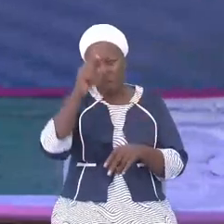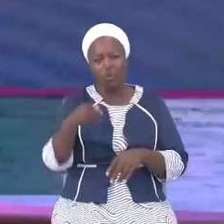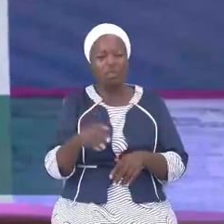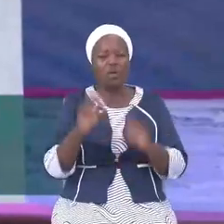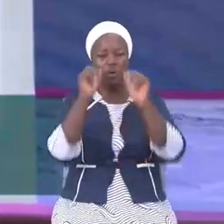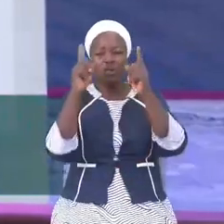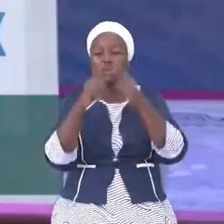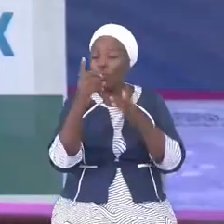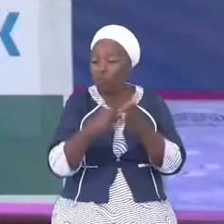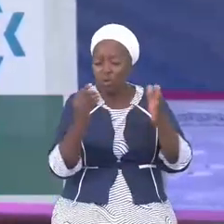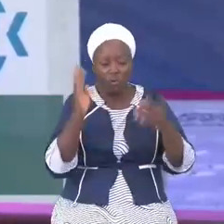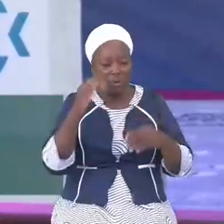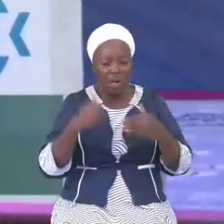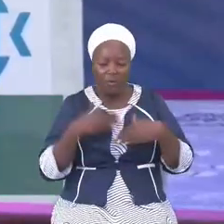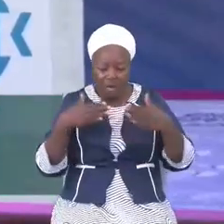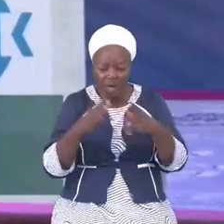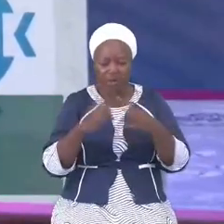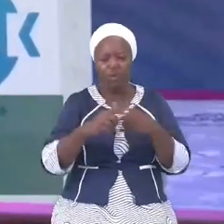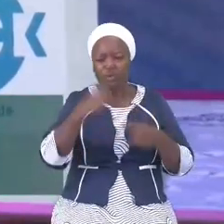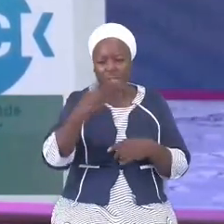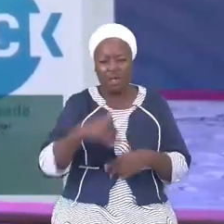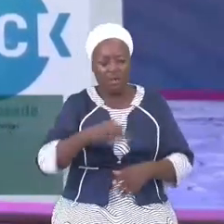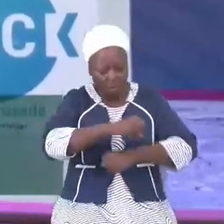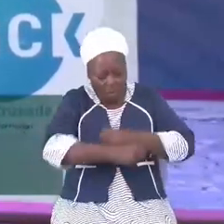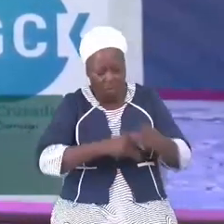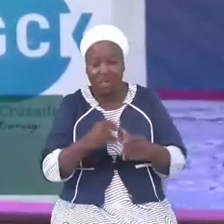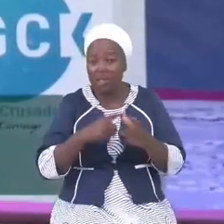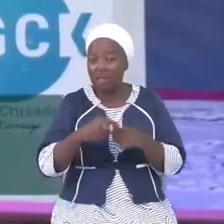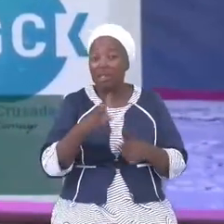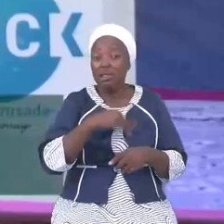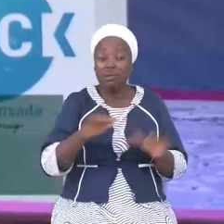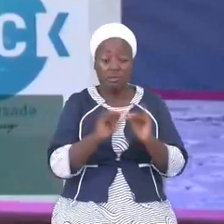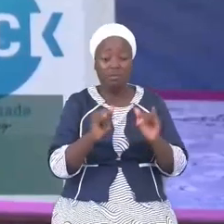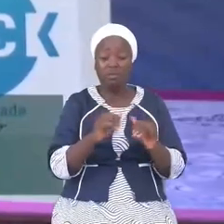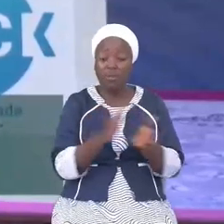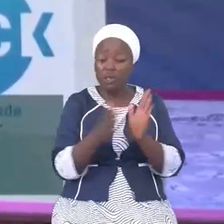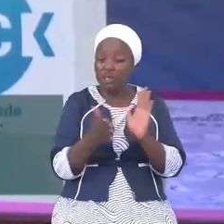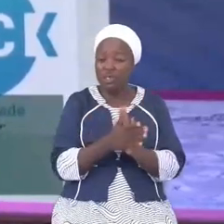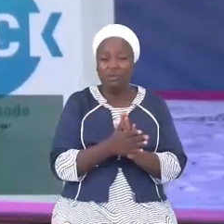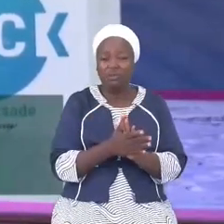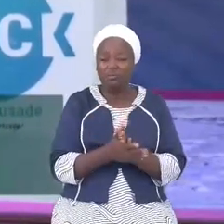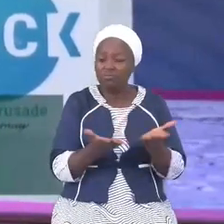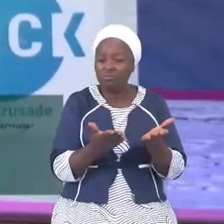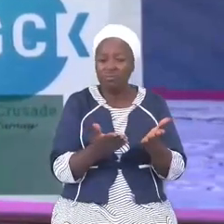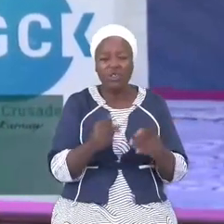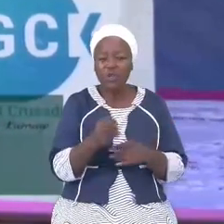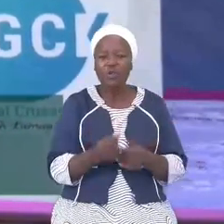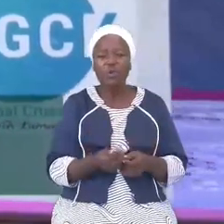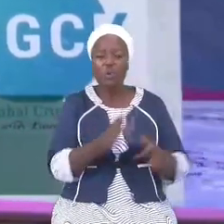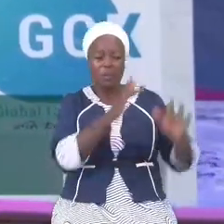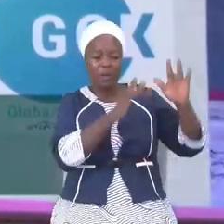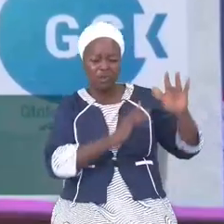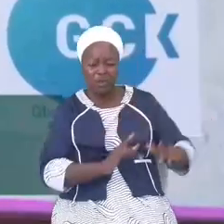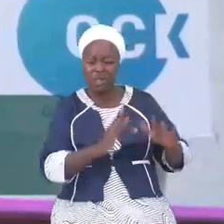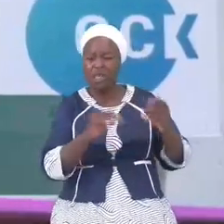pouvait conduire à la souffrance éternelle. Et il a été passionné, même s'il était dans l'affliction, cette affliction l'a